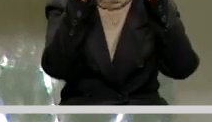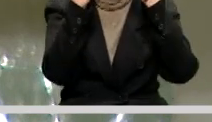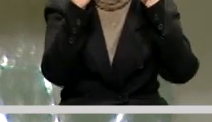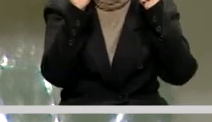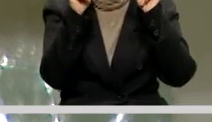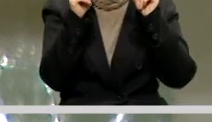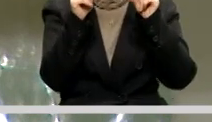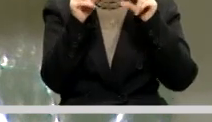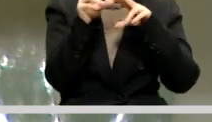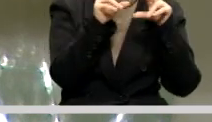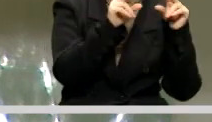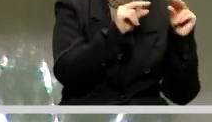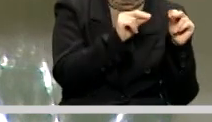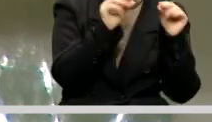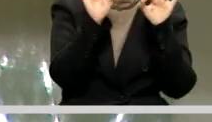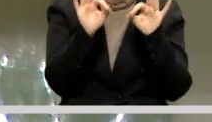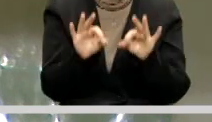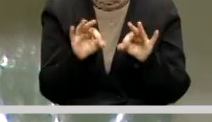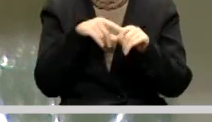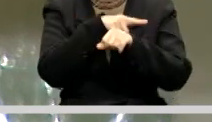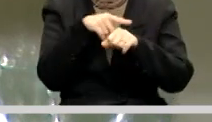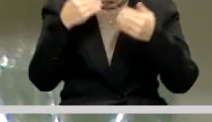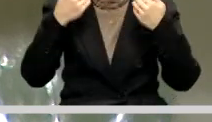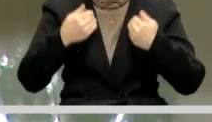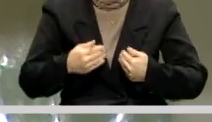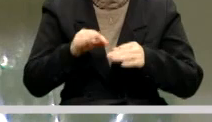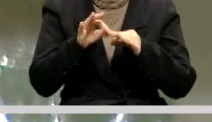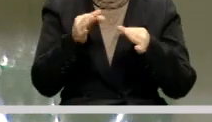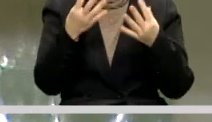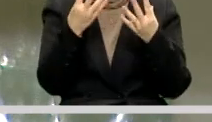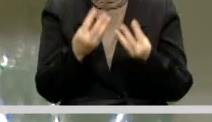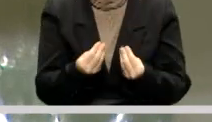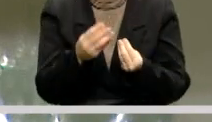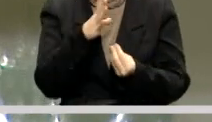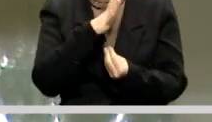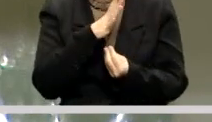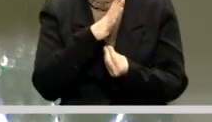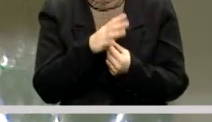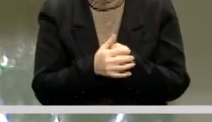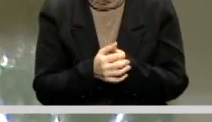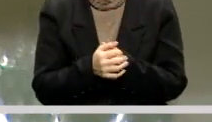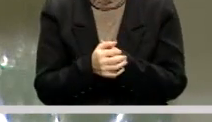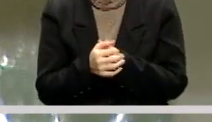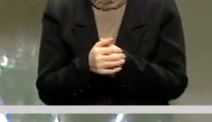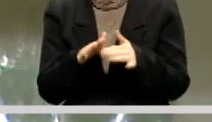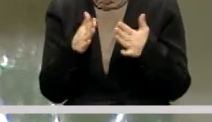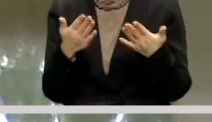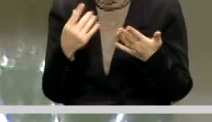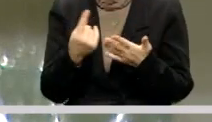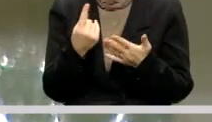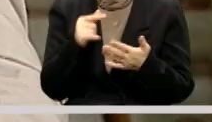sonra neler oluyor vücudumuzda? O değişen bilinç halinde neler oluyor fizyolojik olarak, ruhsal olarak? Hani nasıl bir